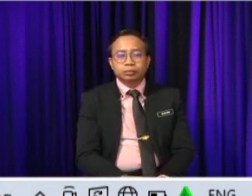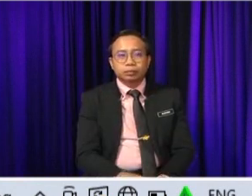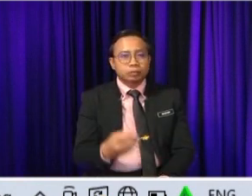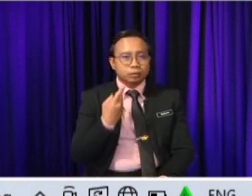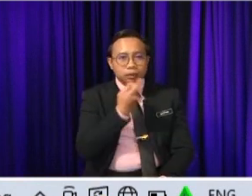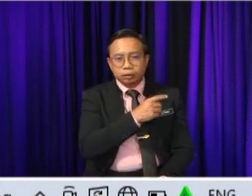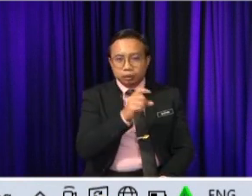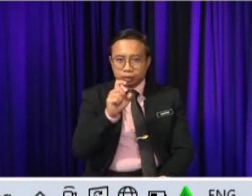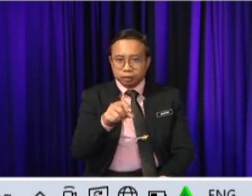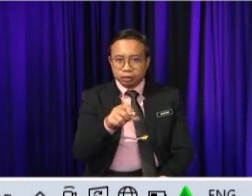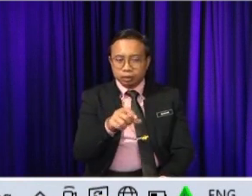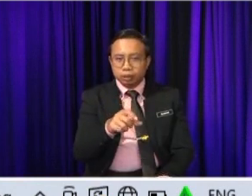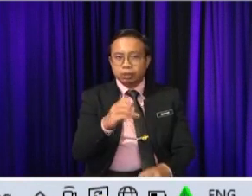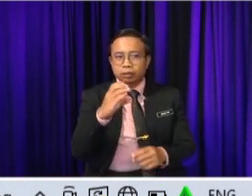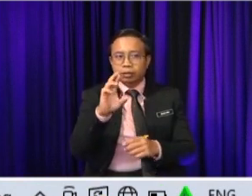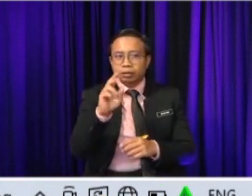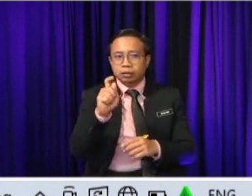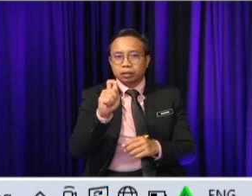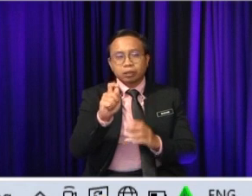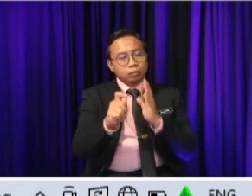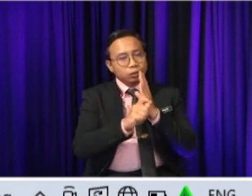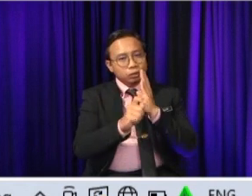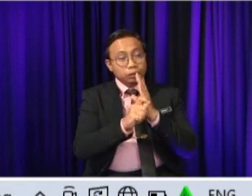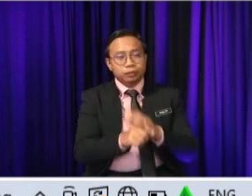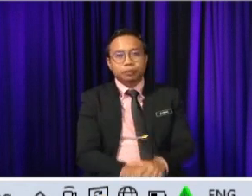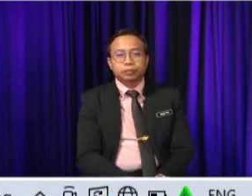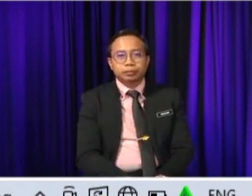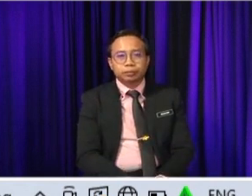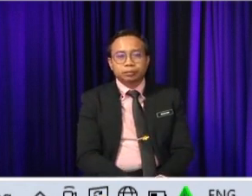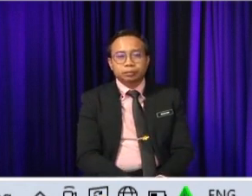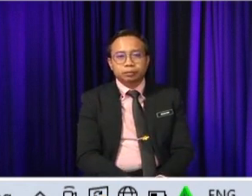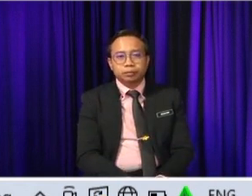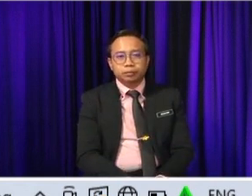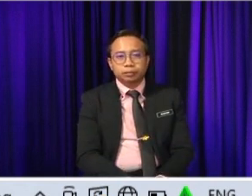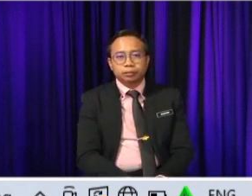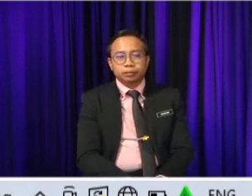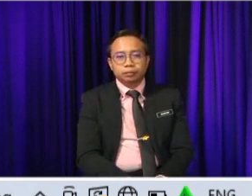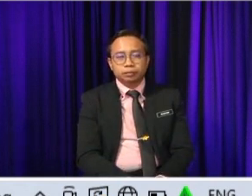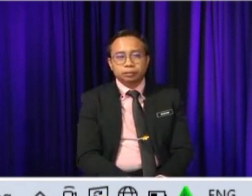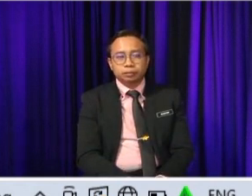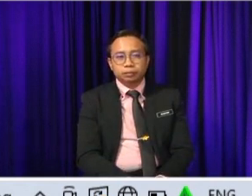kontrol positif oke yang ini oke